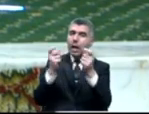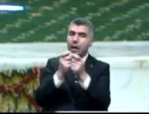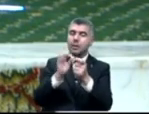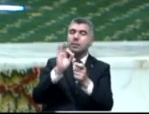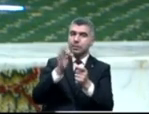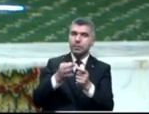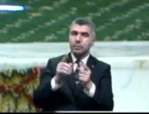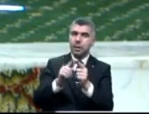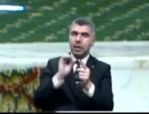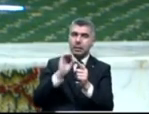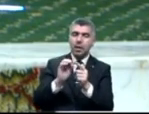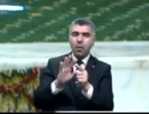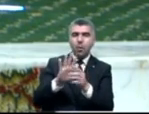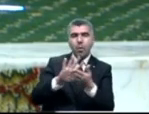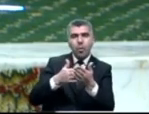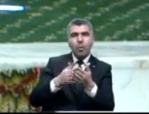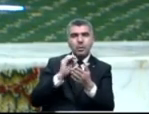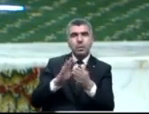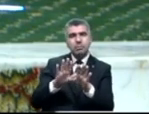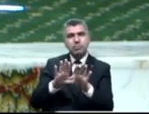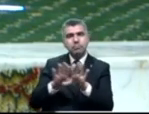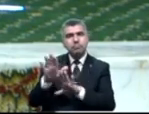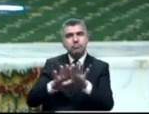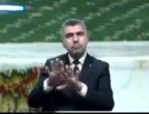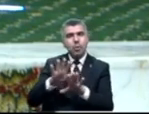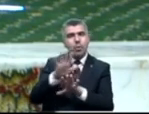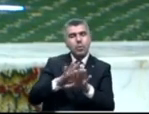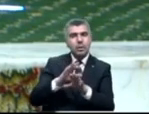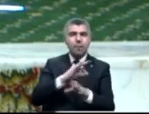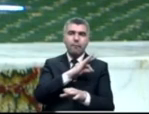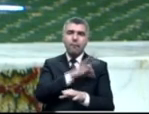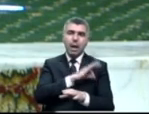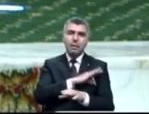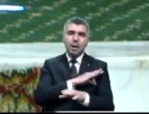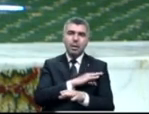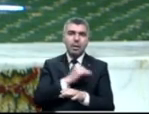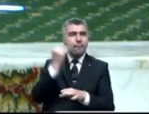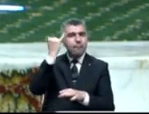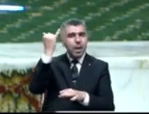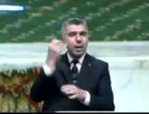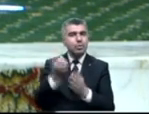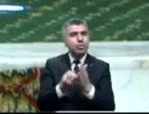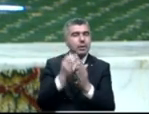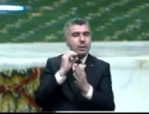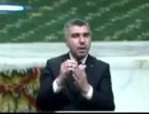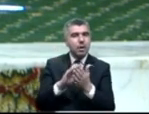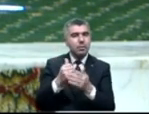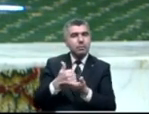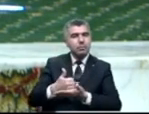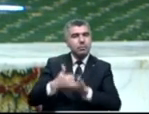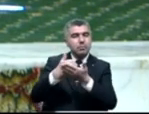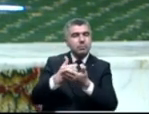تعزيز الخدمات والبنيات التحتيه الاقتصاديه والاجتماعيه والاستفاده من القدرات الابتكاريه والتدبيريه والتمويليه